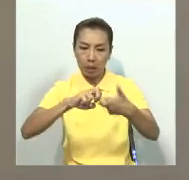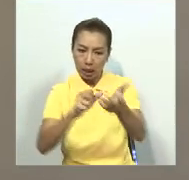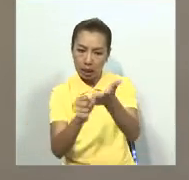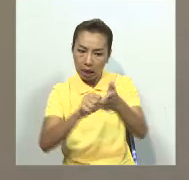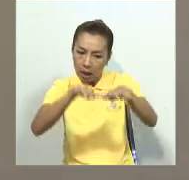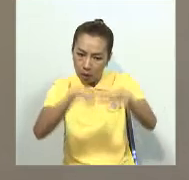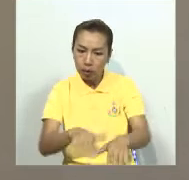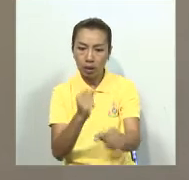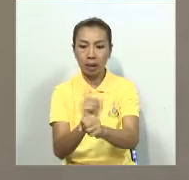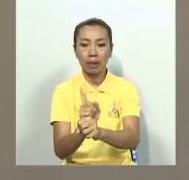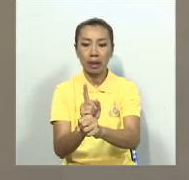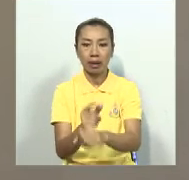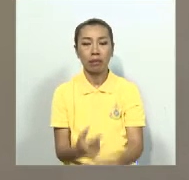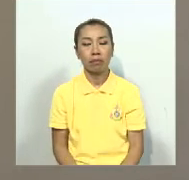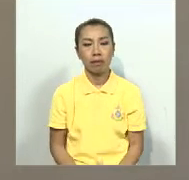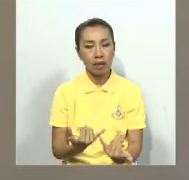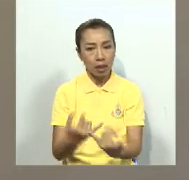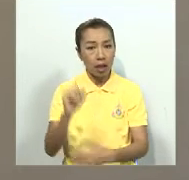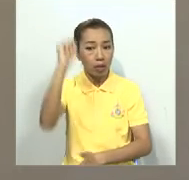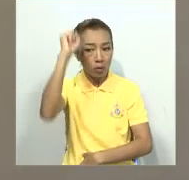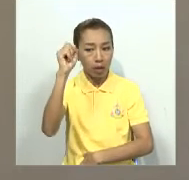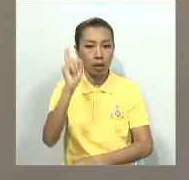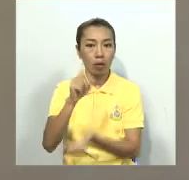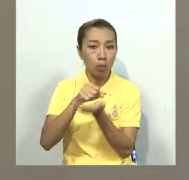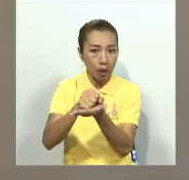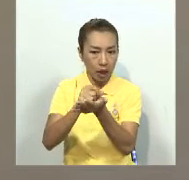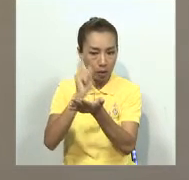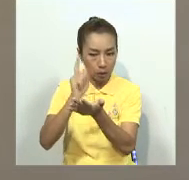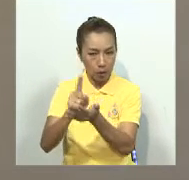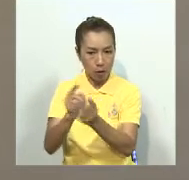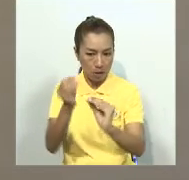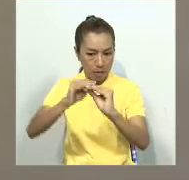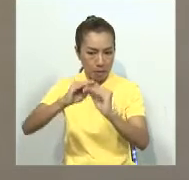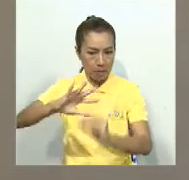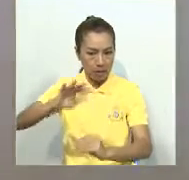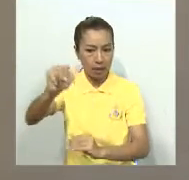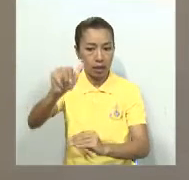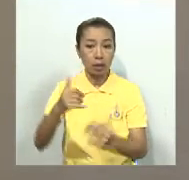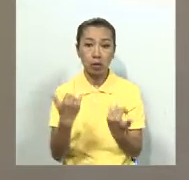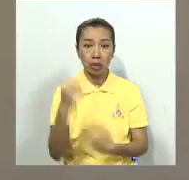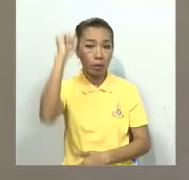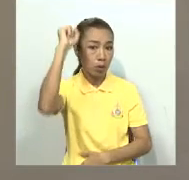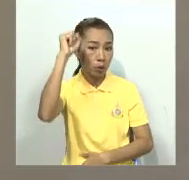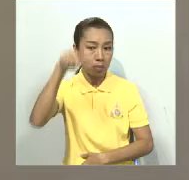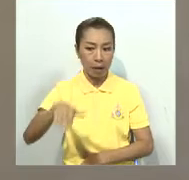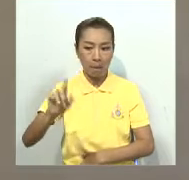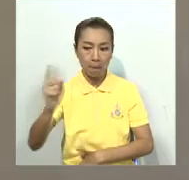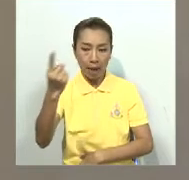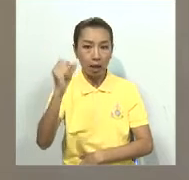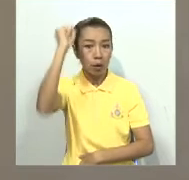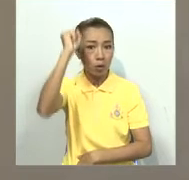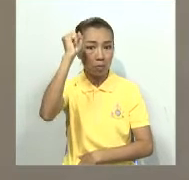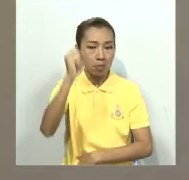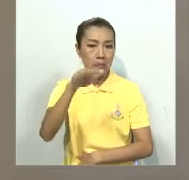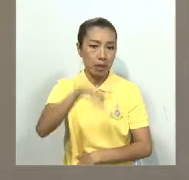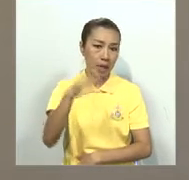ะครับนะมีการพัฒนาปรับปรุงการบริการให้เดิมการบริการให้ดีขึ้นนะครับวันนี้ก็มีทั้งรถใหม่รถเก่าที่มาปรับปรุงใหม่ต่างๆเหล่